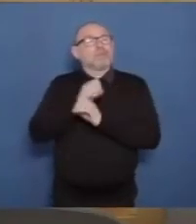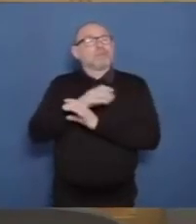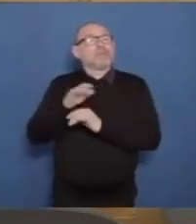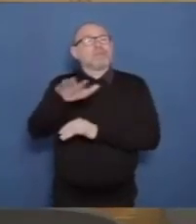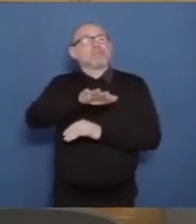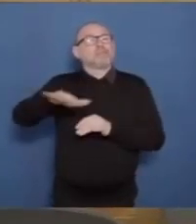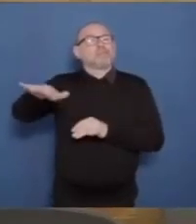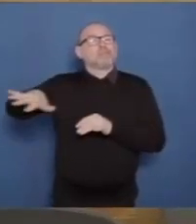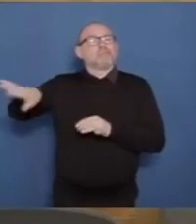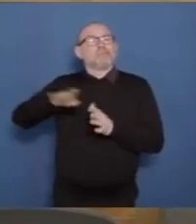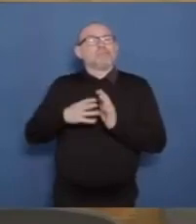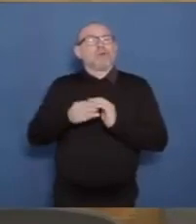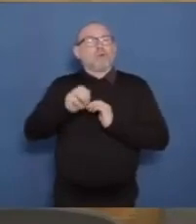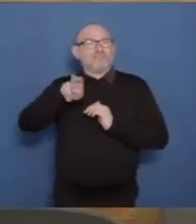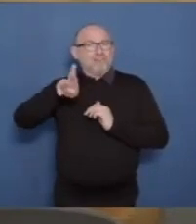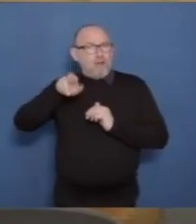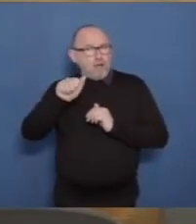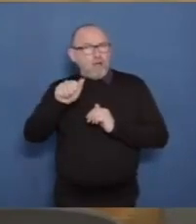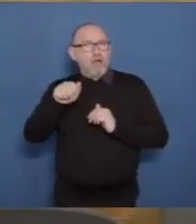berichten, dass UNRWA